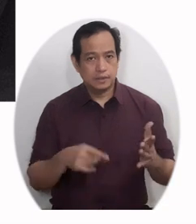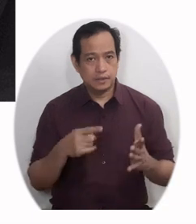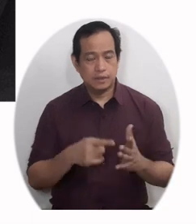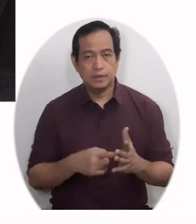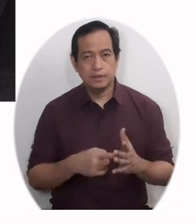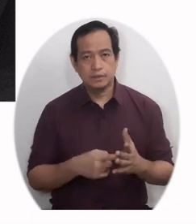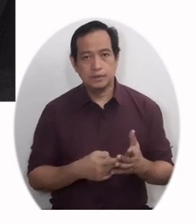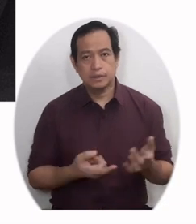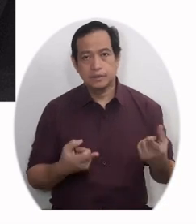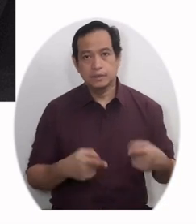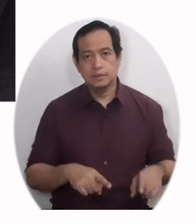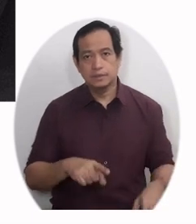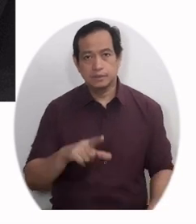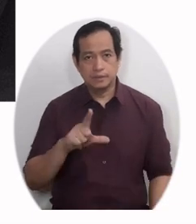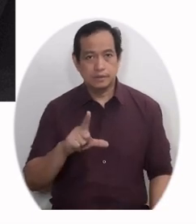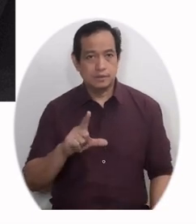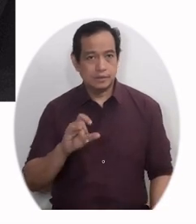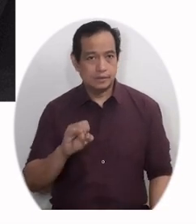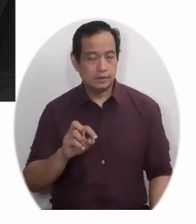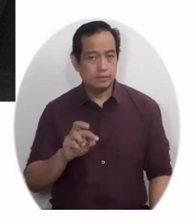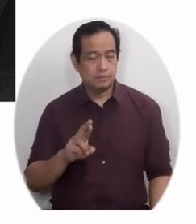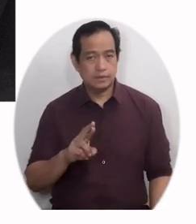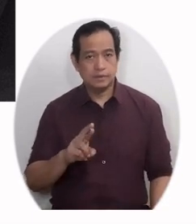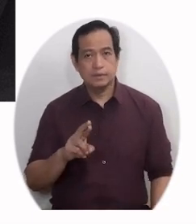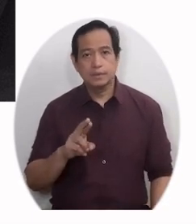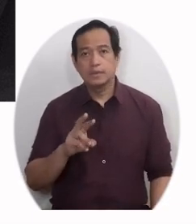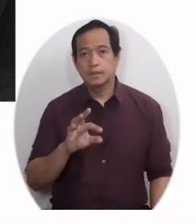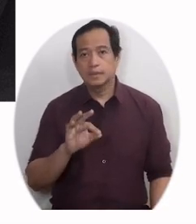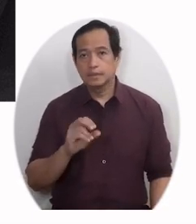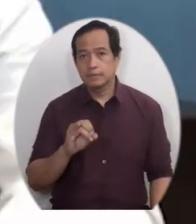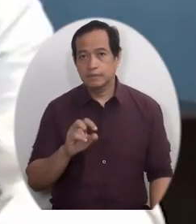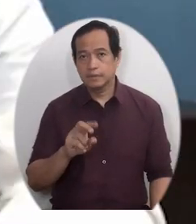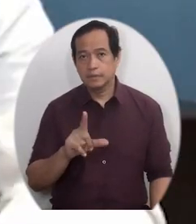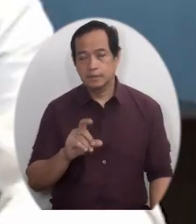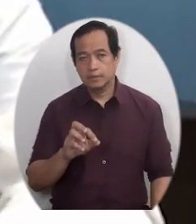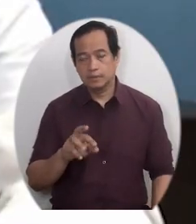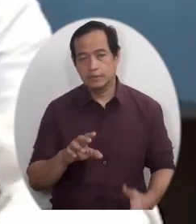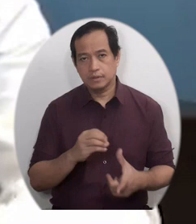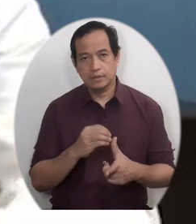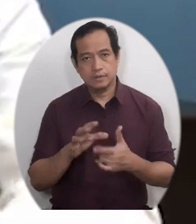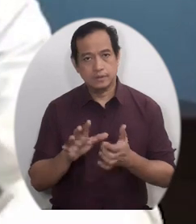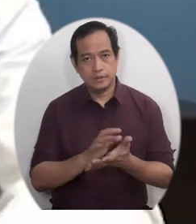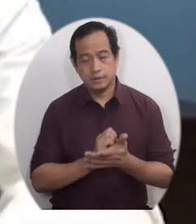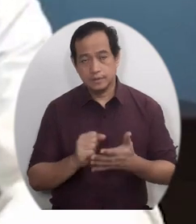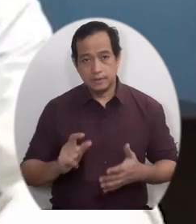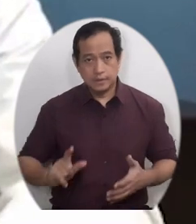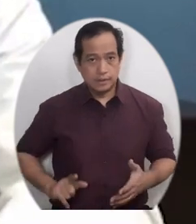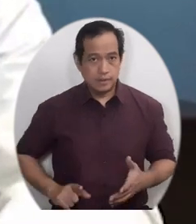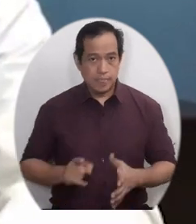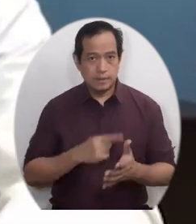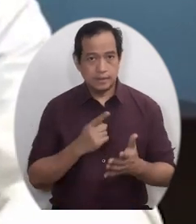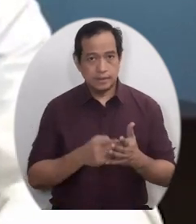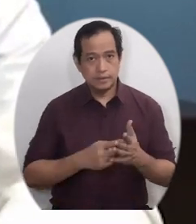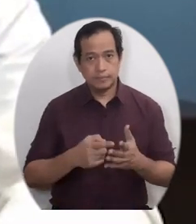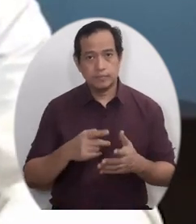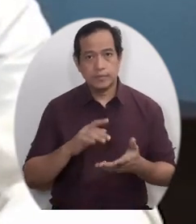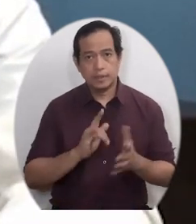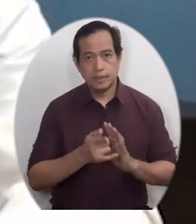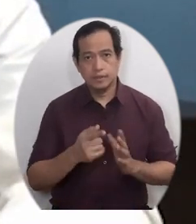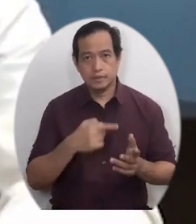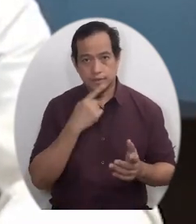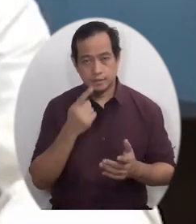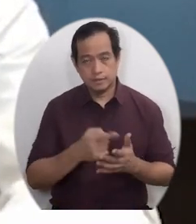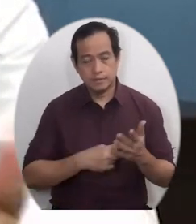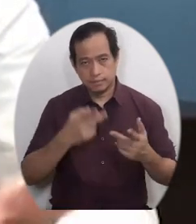nauuwi sa liver failure o pagkasira ng atay. Kadalasan, ang mga dinadaing ng mga pasyenteng may primary